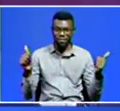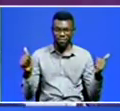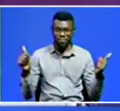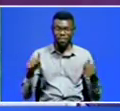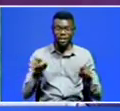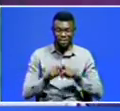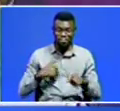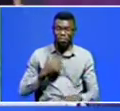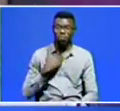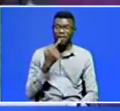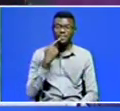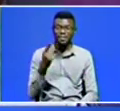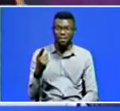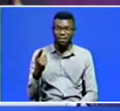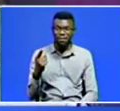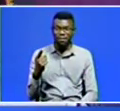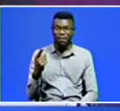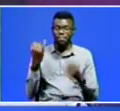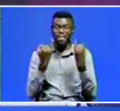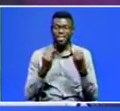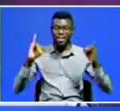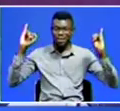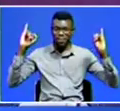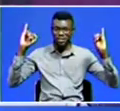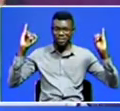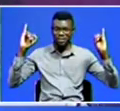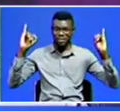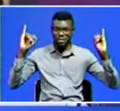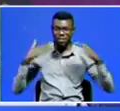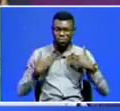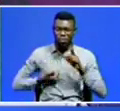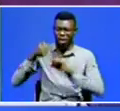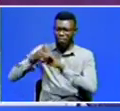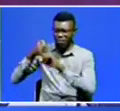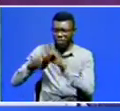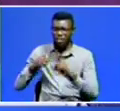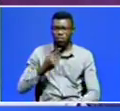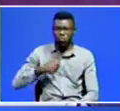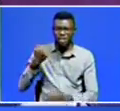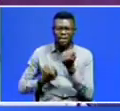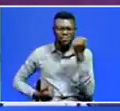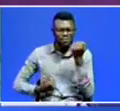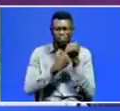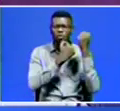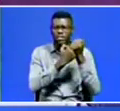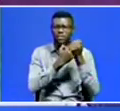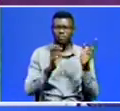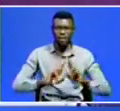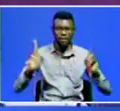Na ningependa niseme, huo uhuru walipigania kwa second liberation, tunausimamia kikamilifu.